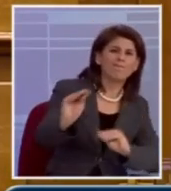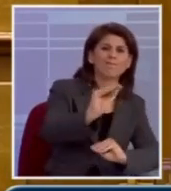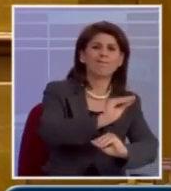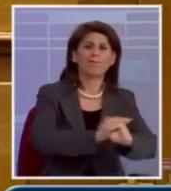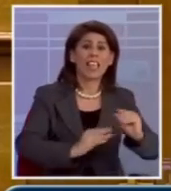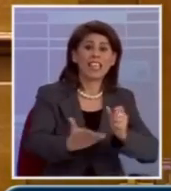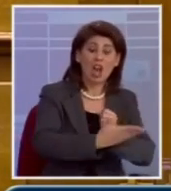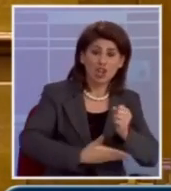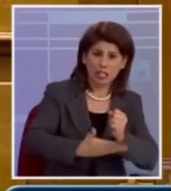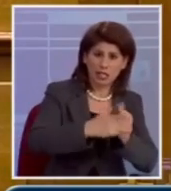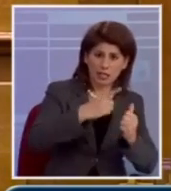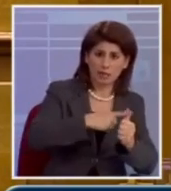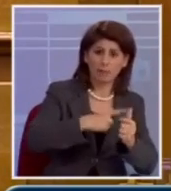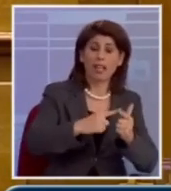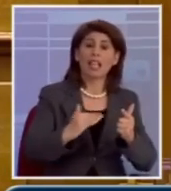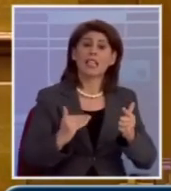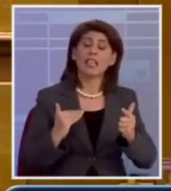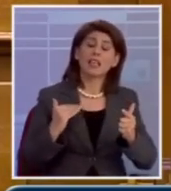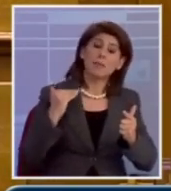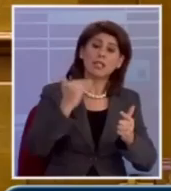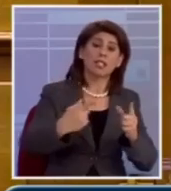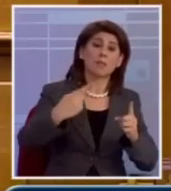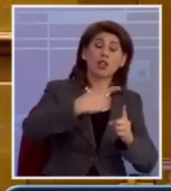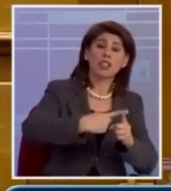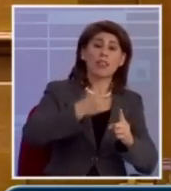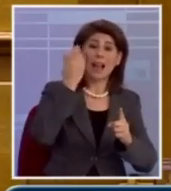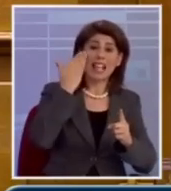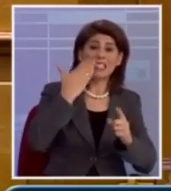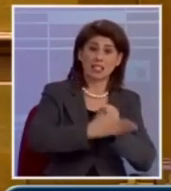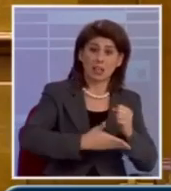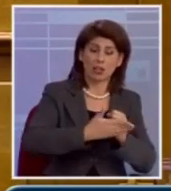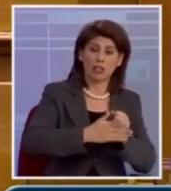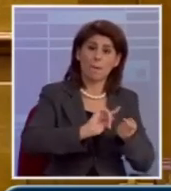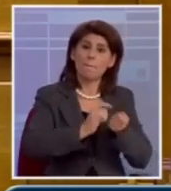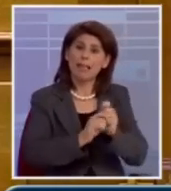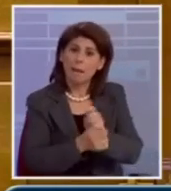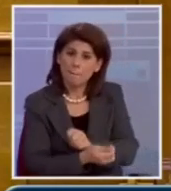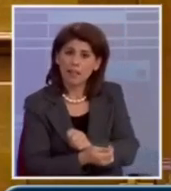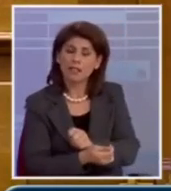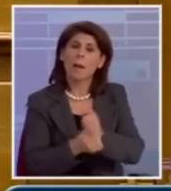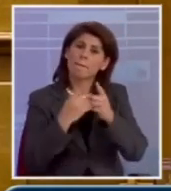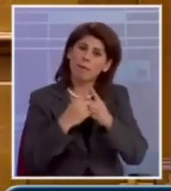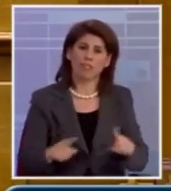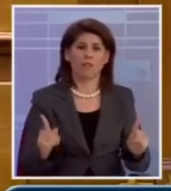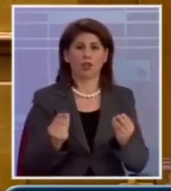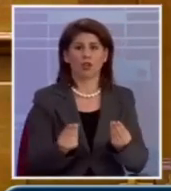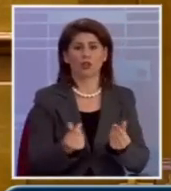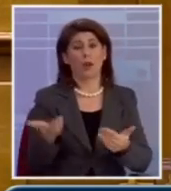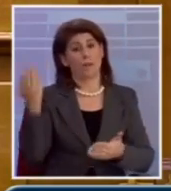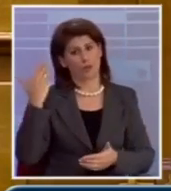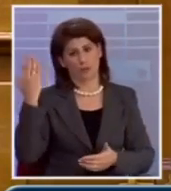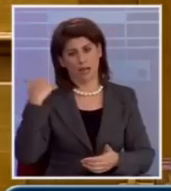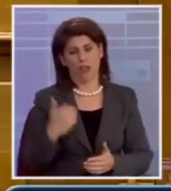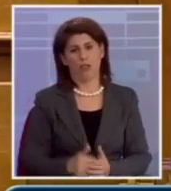της γεωργίας, της υψηλής προστιθέμενης αξίας γεωργίας, της μεταποίησης αλλά με πολύ διαφορετικό τρόπο από ό,τι στο